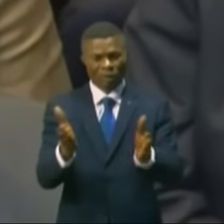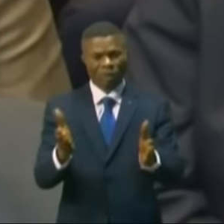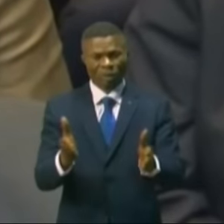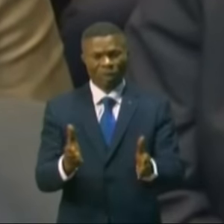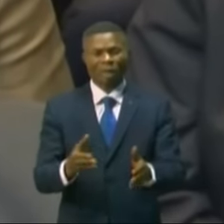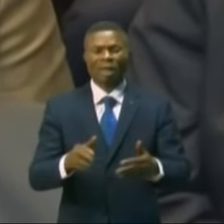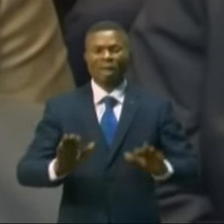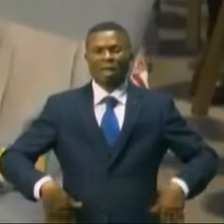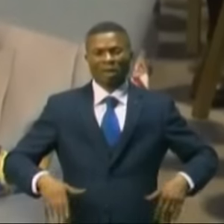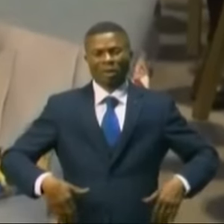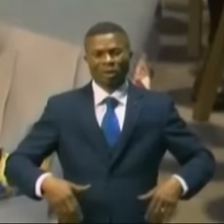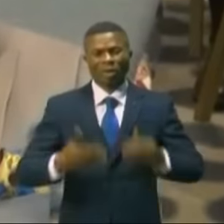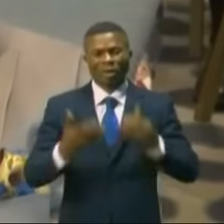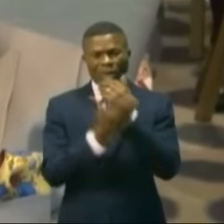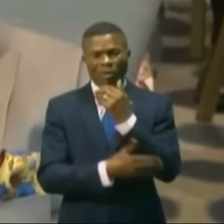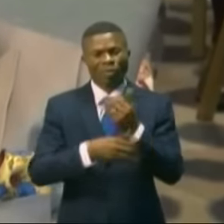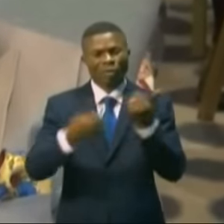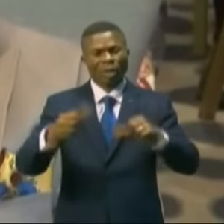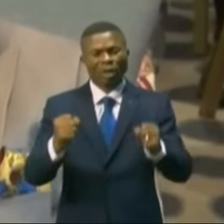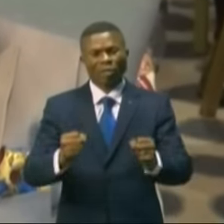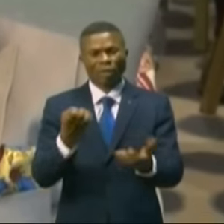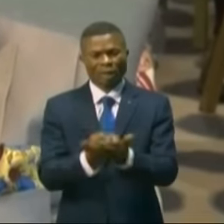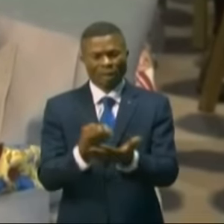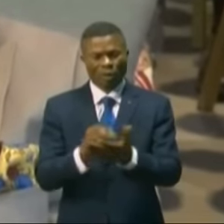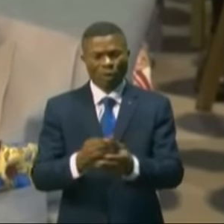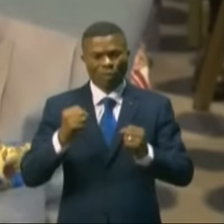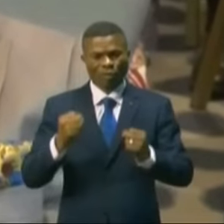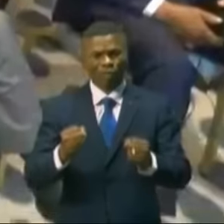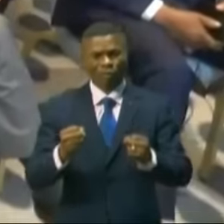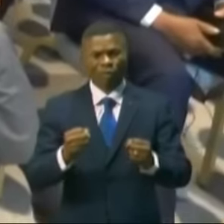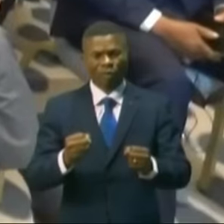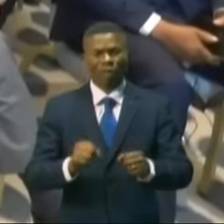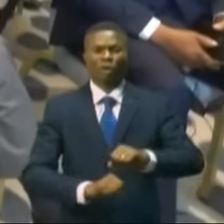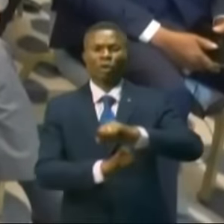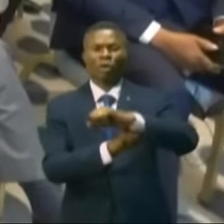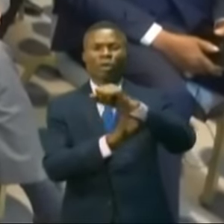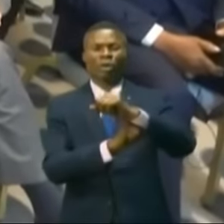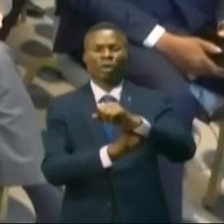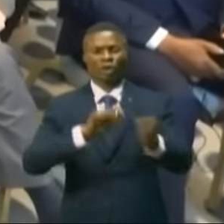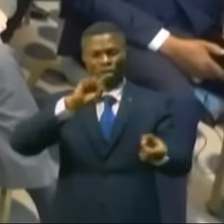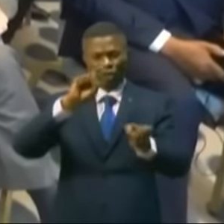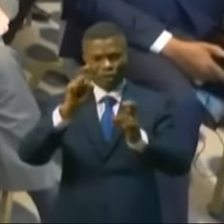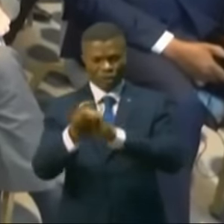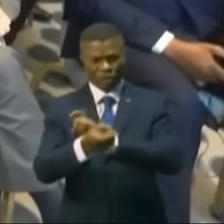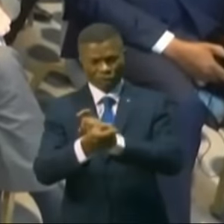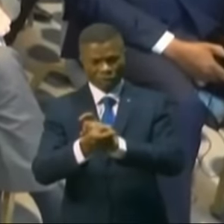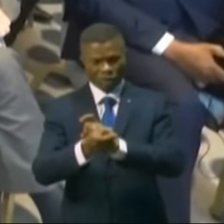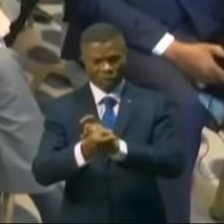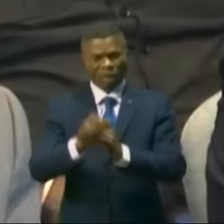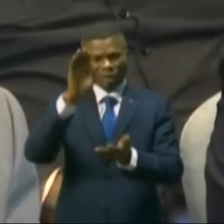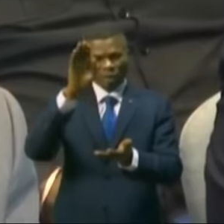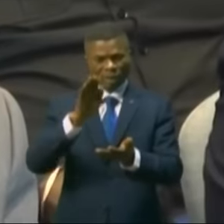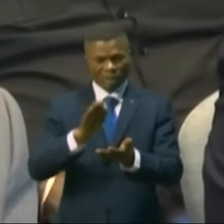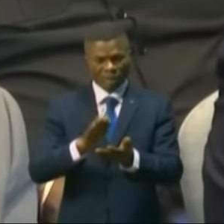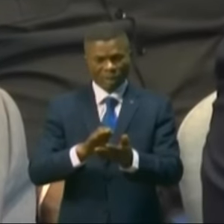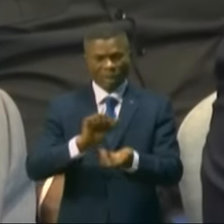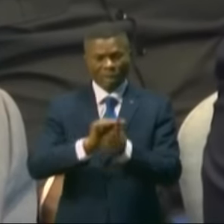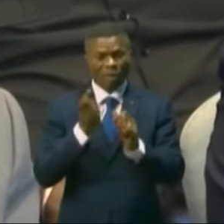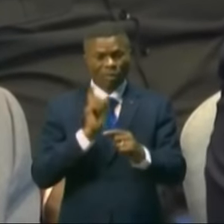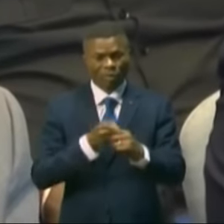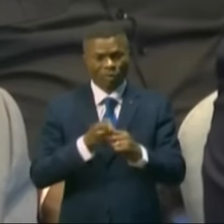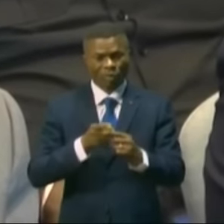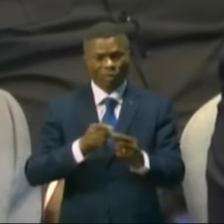résilience et la durabilité économique avec un soutien aux réformes qui réduisent les risques liés au